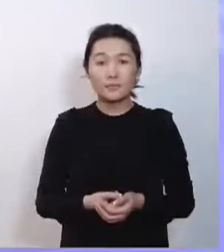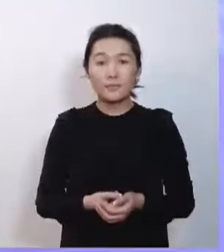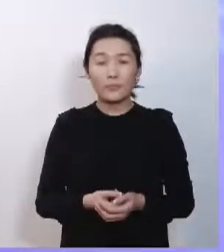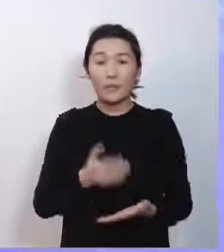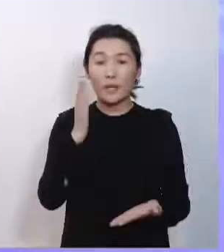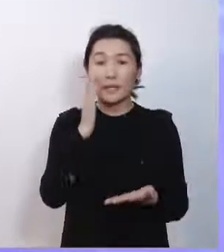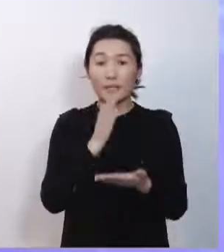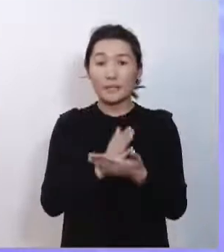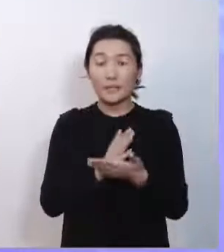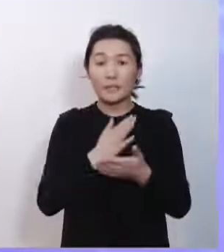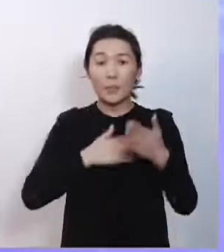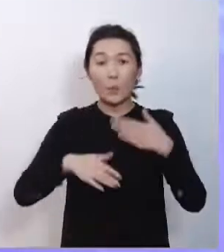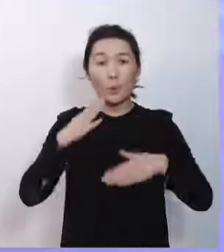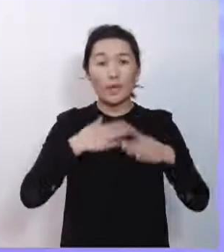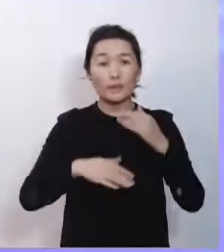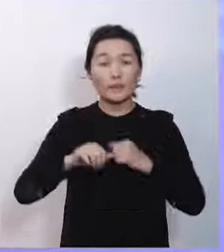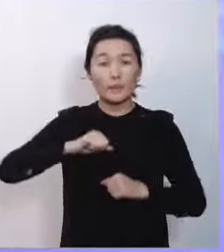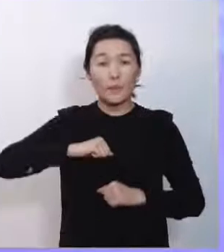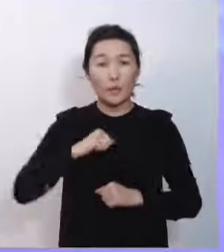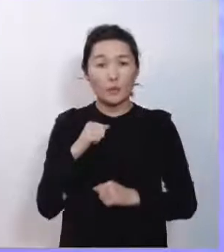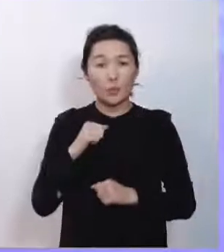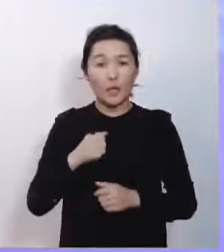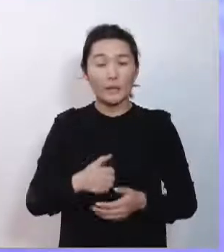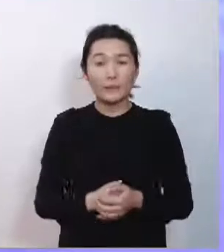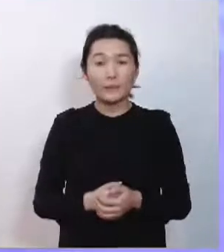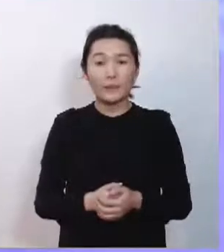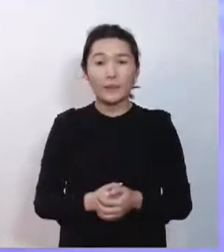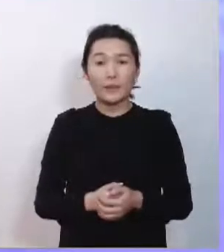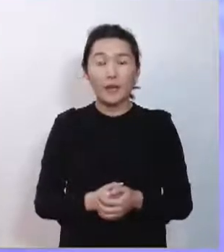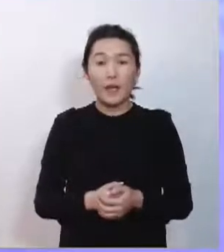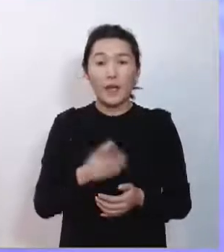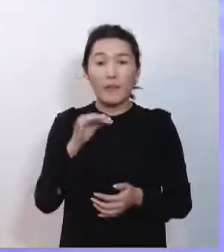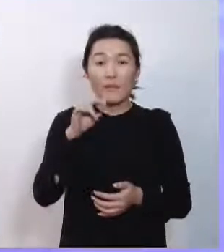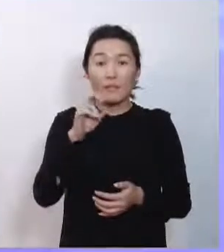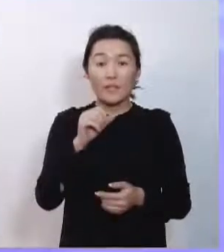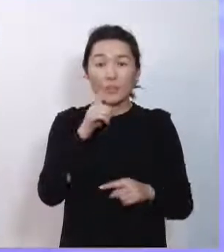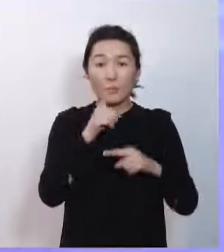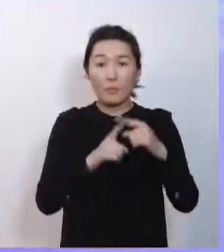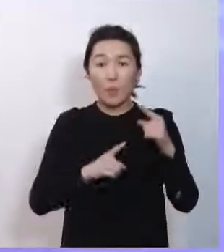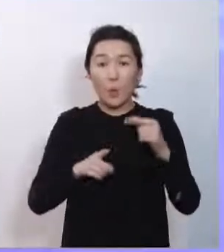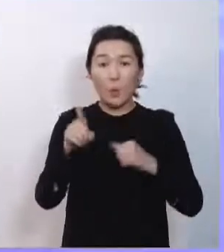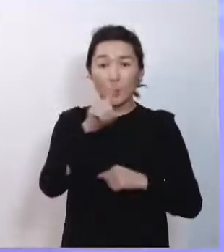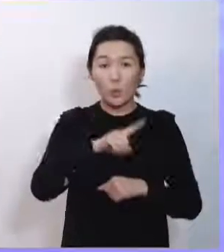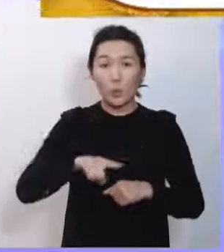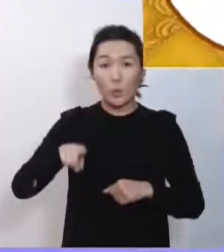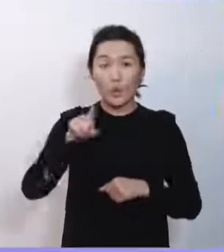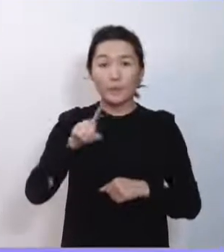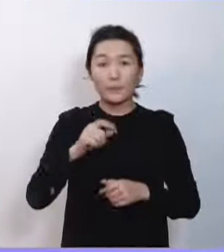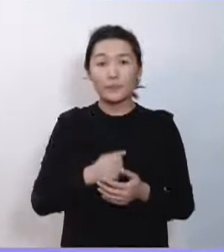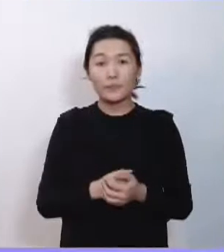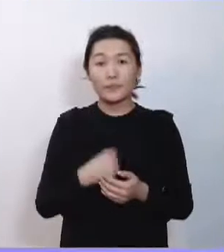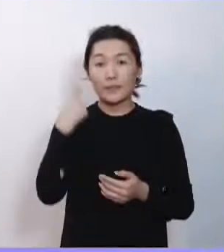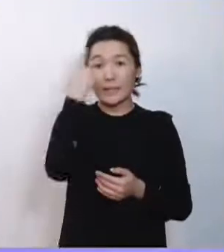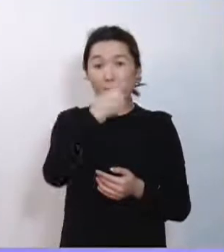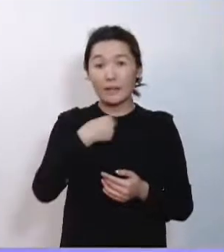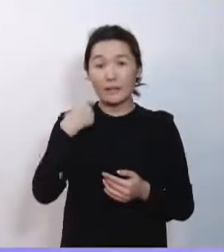отгадать. Есть у радости подруга в виде полукруга. На лице